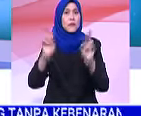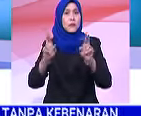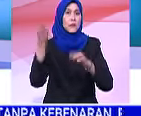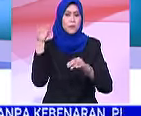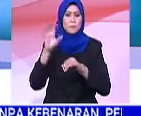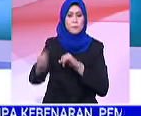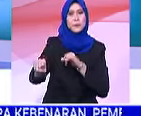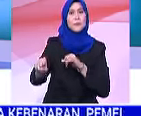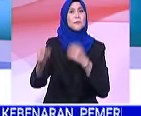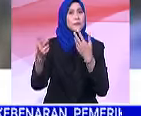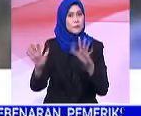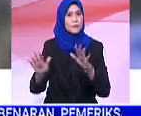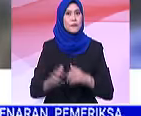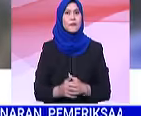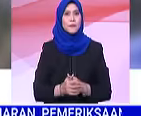lepas.